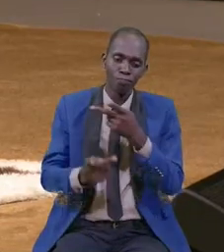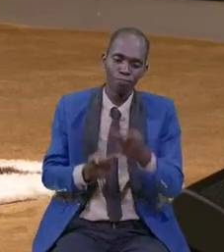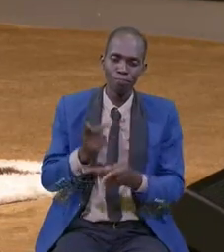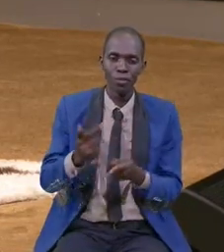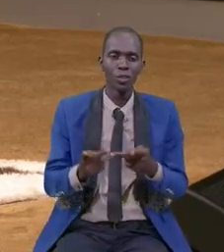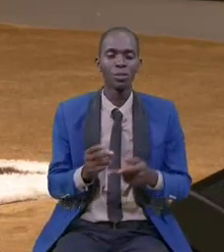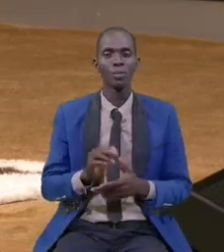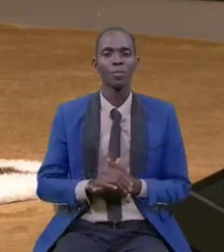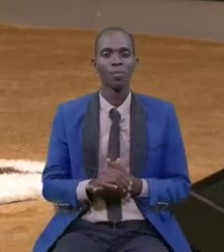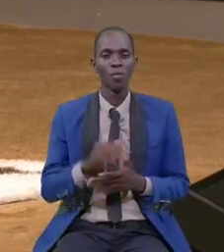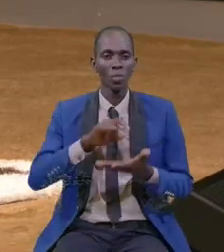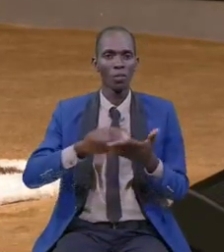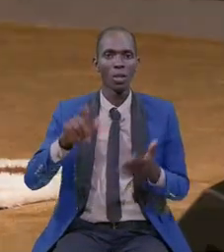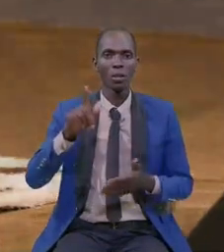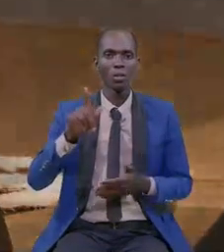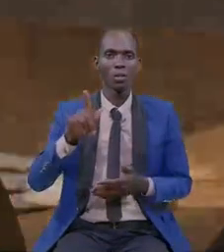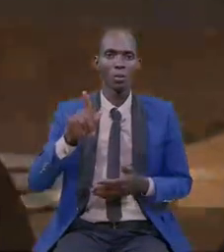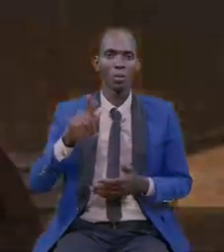visitera verset